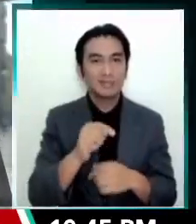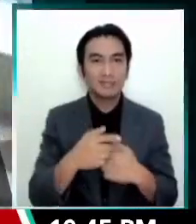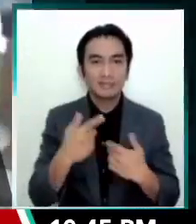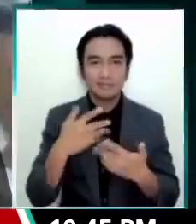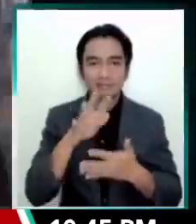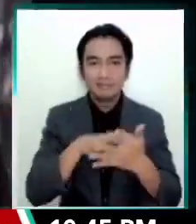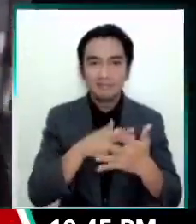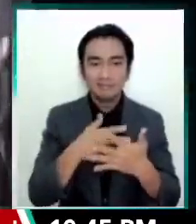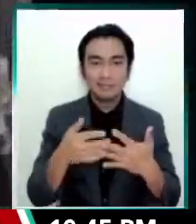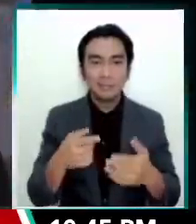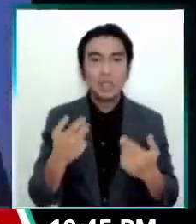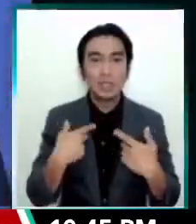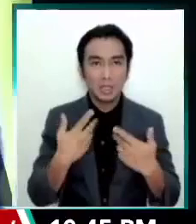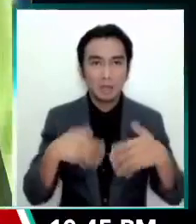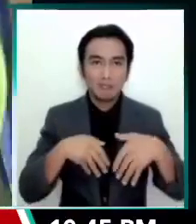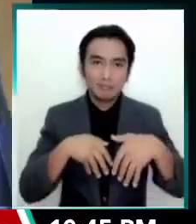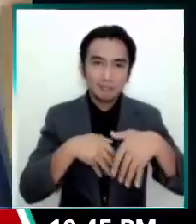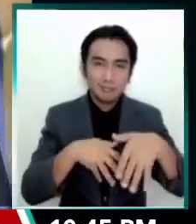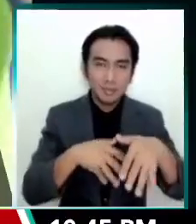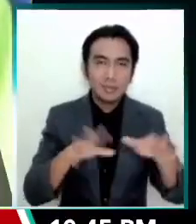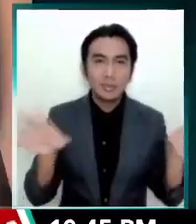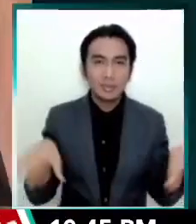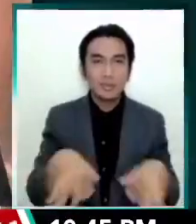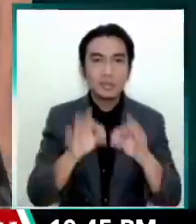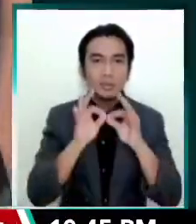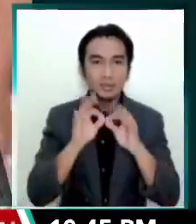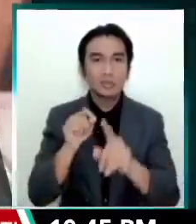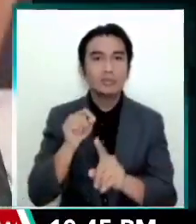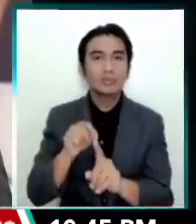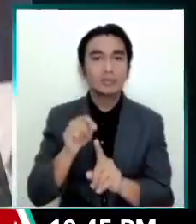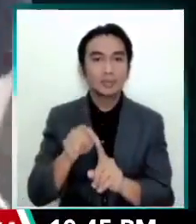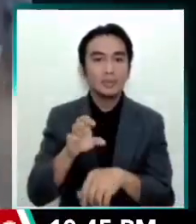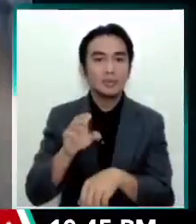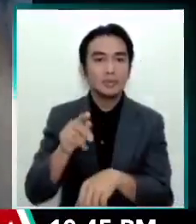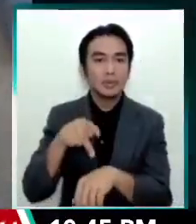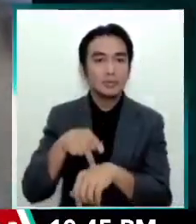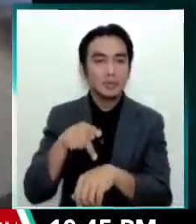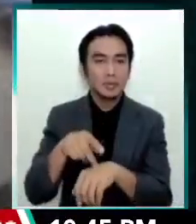at prosesyon ng Our Lady of the Most Holy Rosary Parish sa Barangay Balabag.